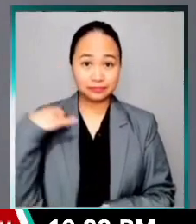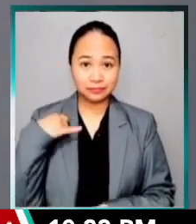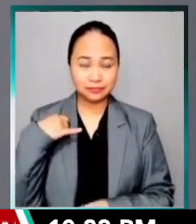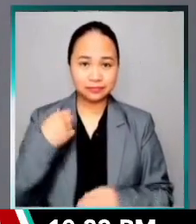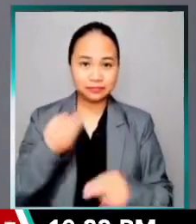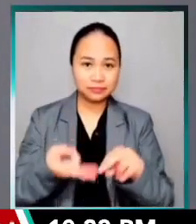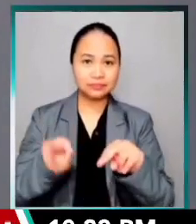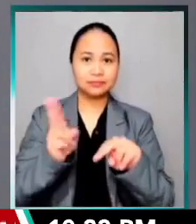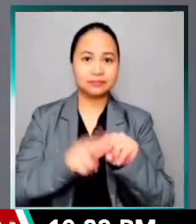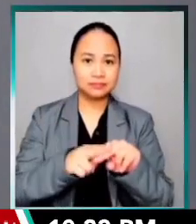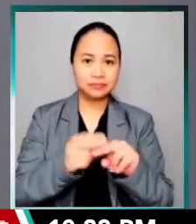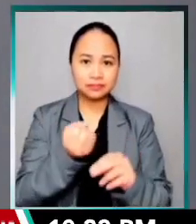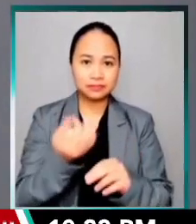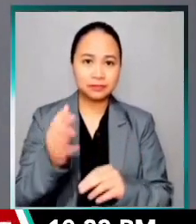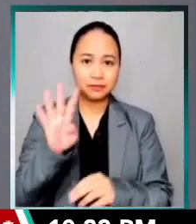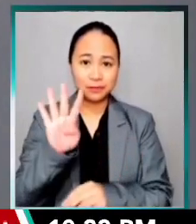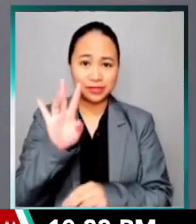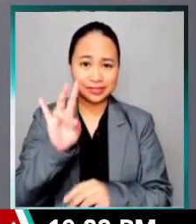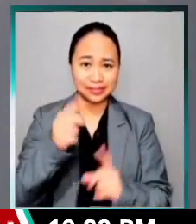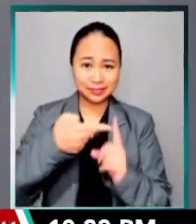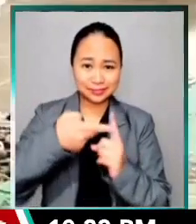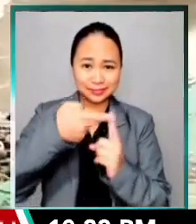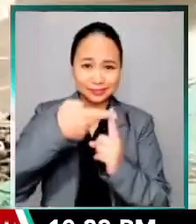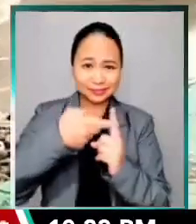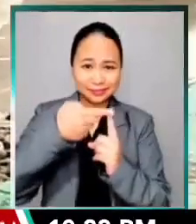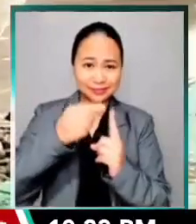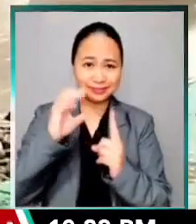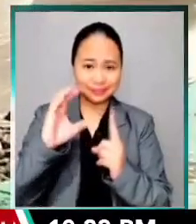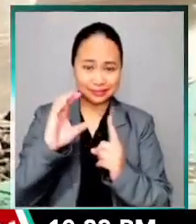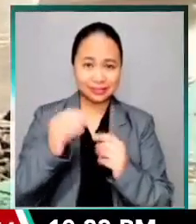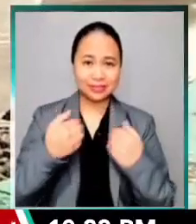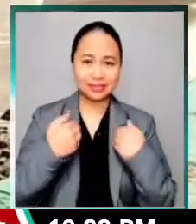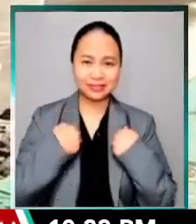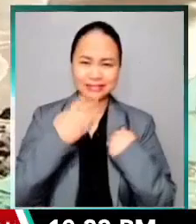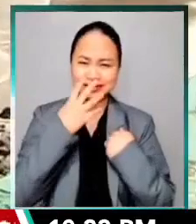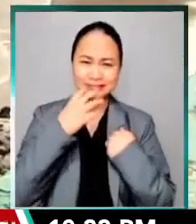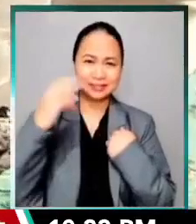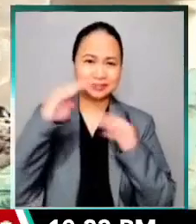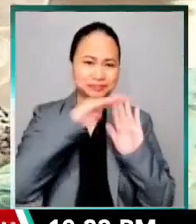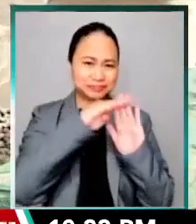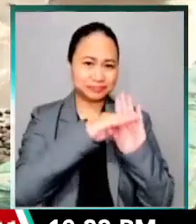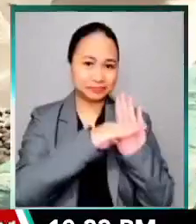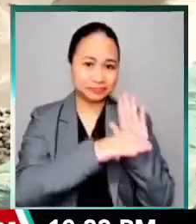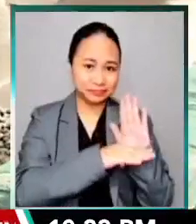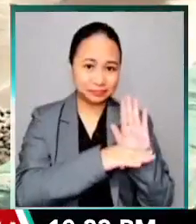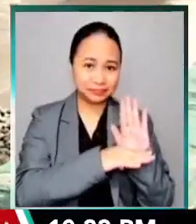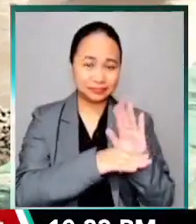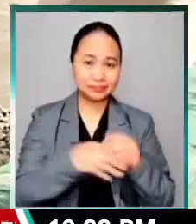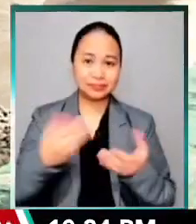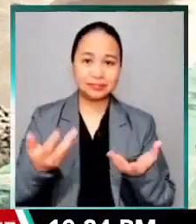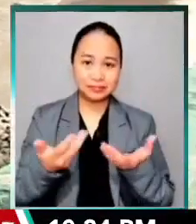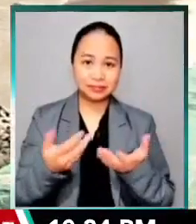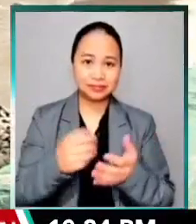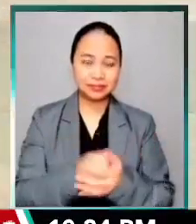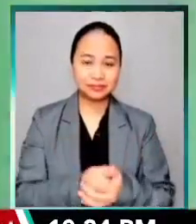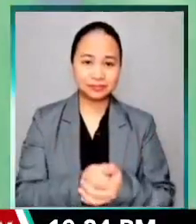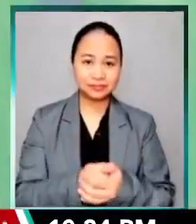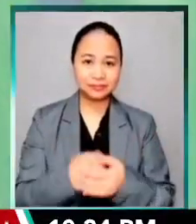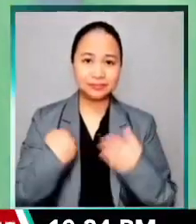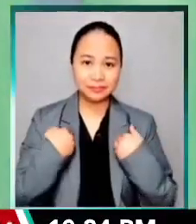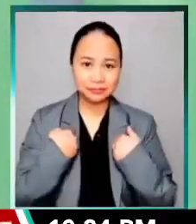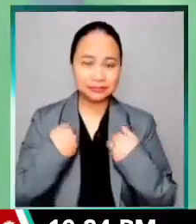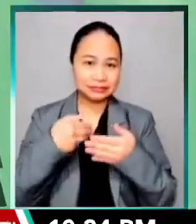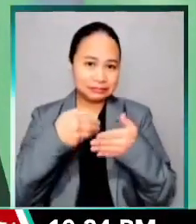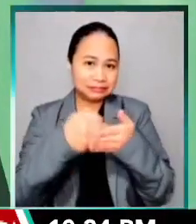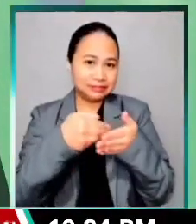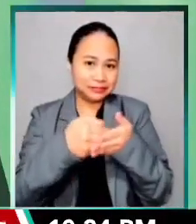47 degrees Celsius ang pinakamataas na heat index na italayan ng PAGASA sa Daet Camarines Norte na nakaharap sa Pacific Ocean. Sa